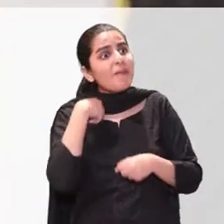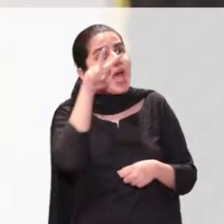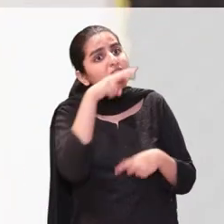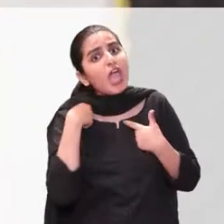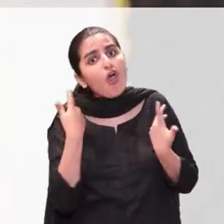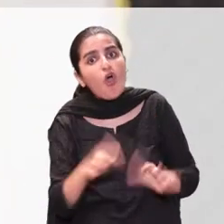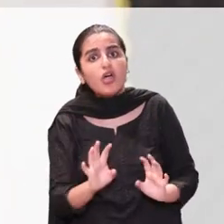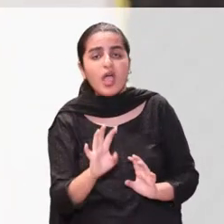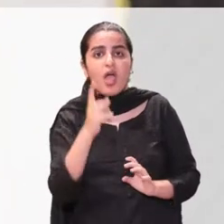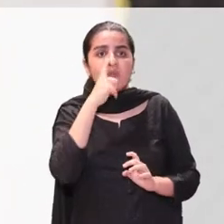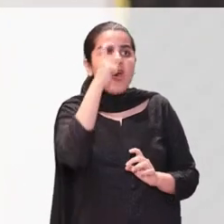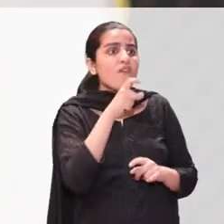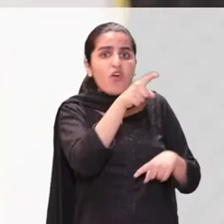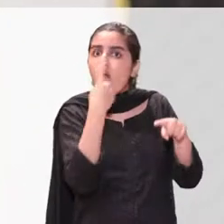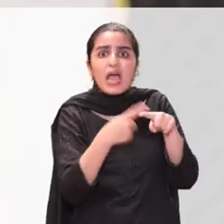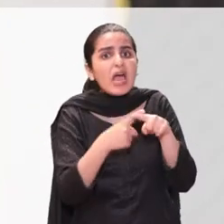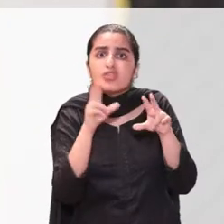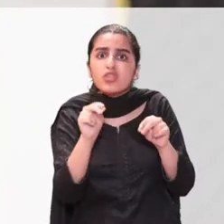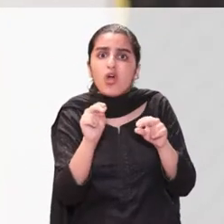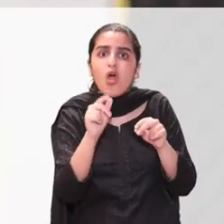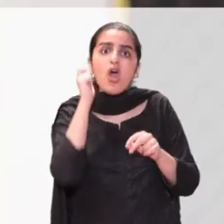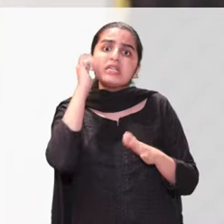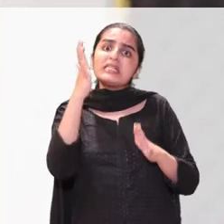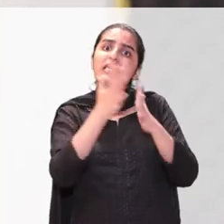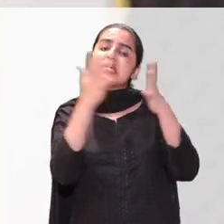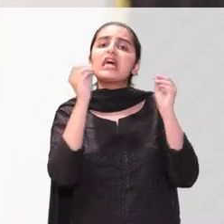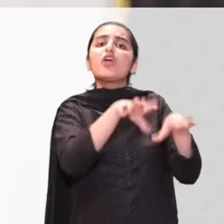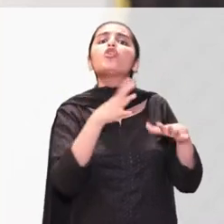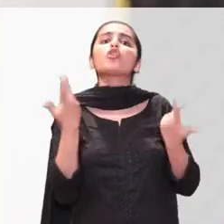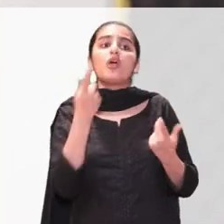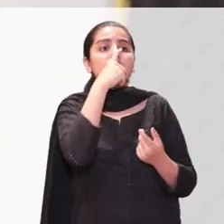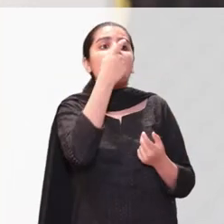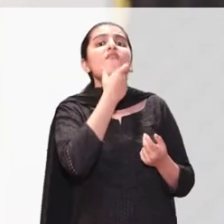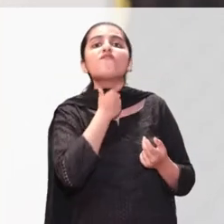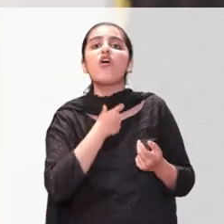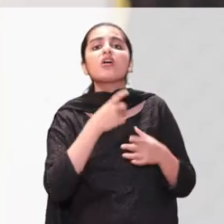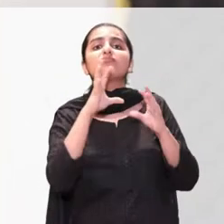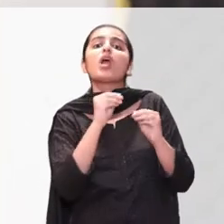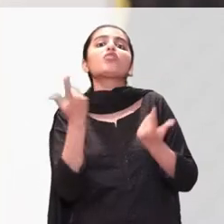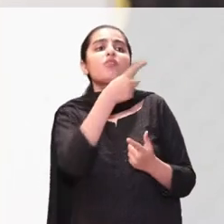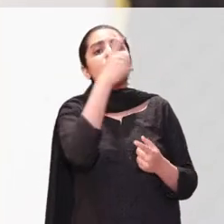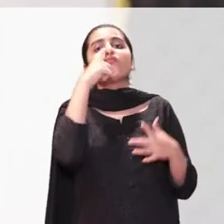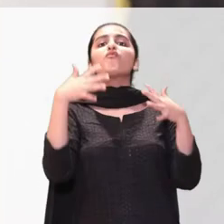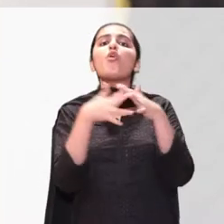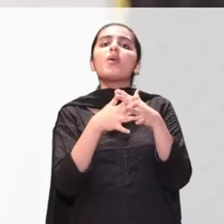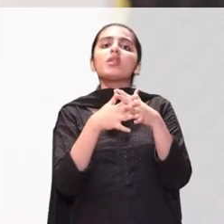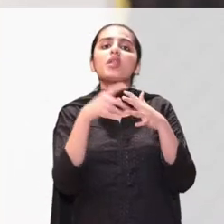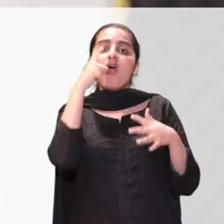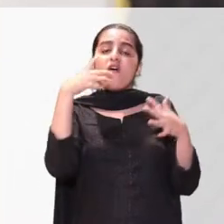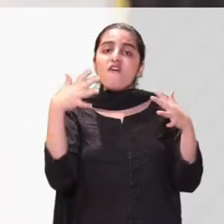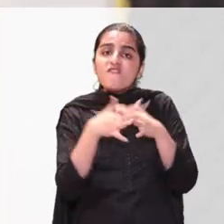सीन ऑइल ऐड कीजिए और वह बंदी इतनी ज्यादा गलती पर नहीं है जितनी सफलता मिल रही है बर्ड्स वॉइस प्ले स्पीड कैसी जब वह मैन